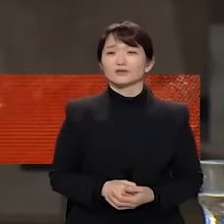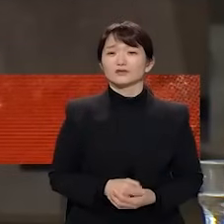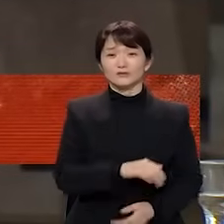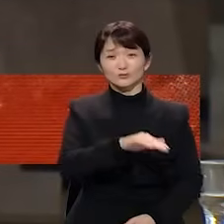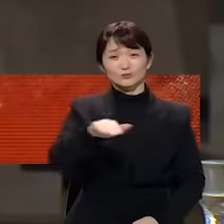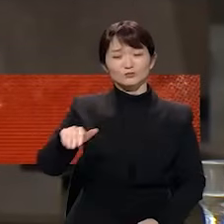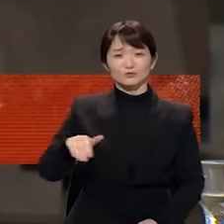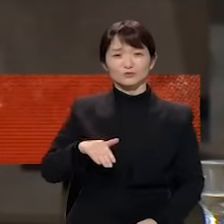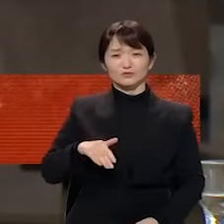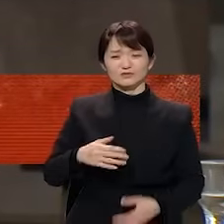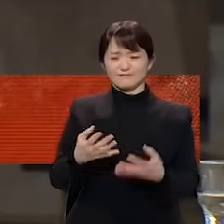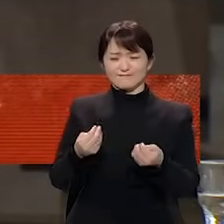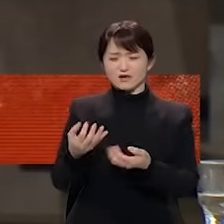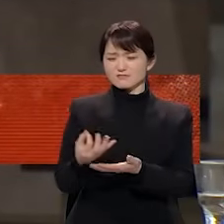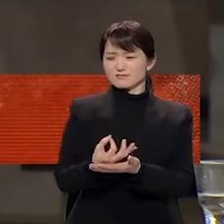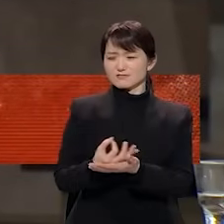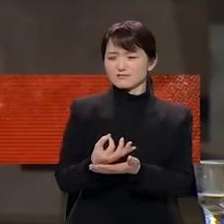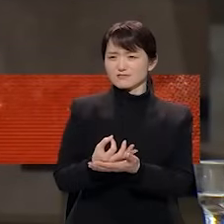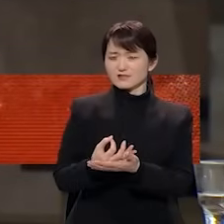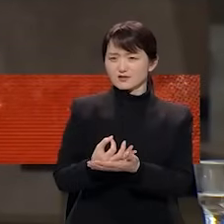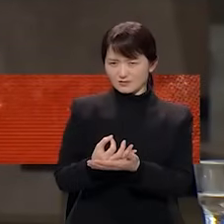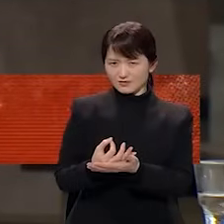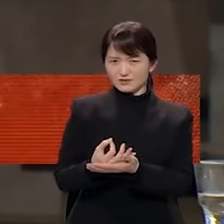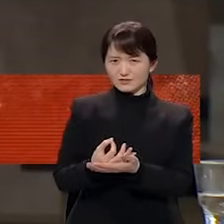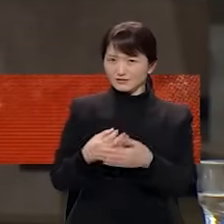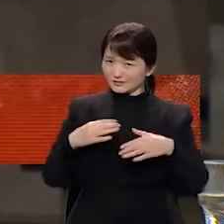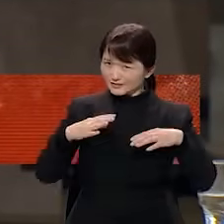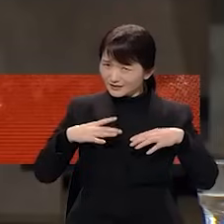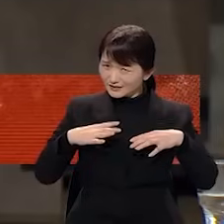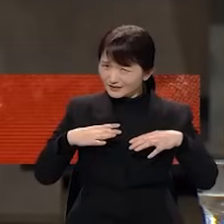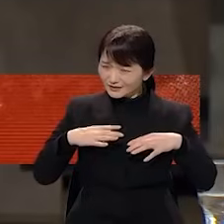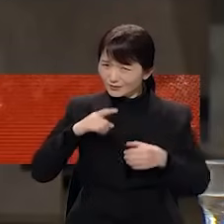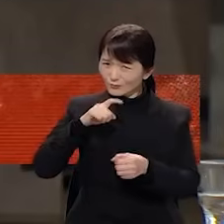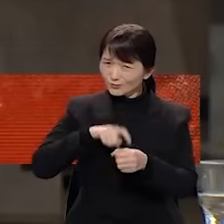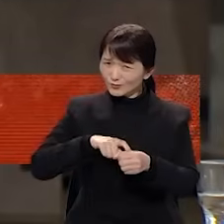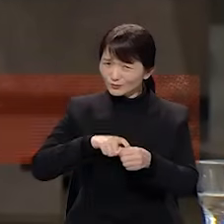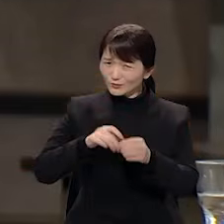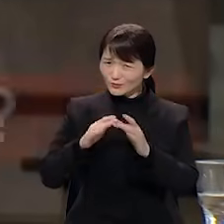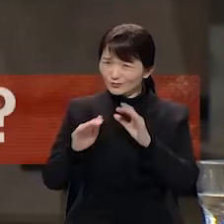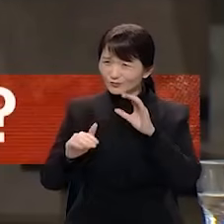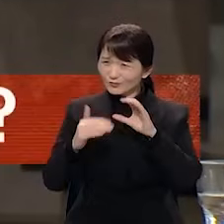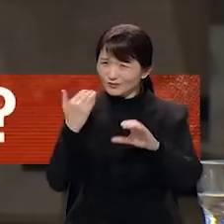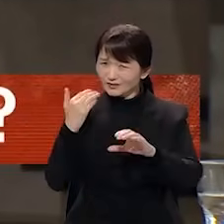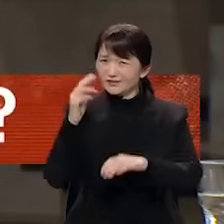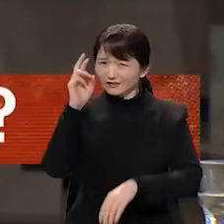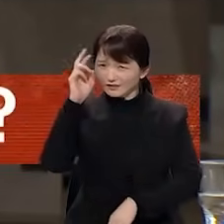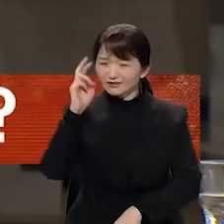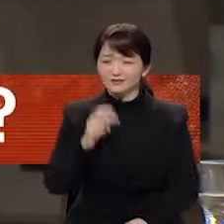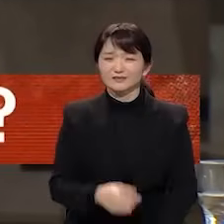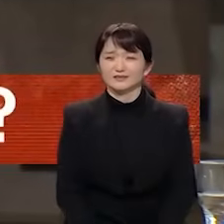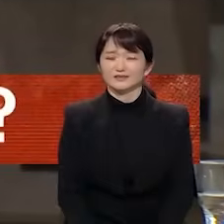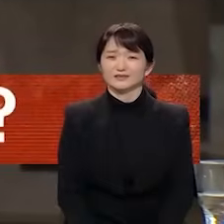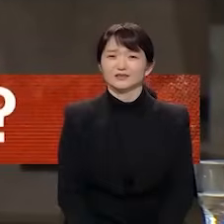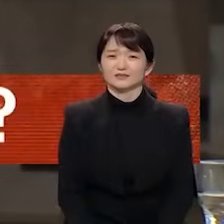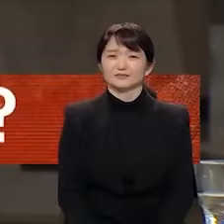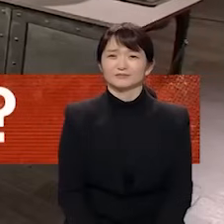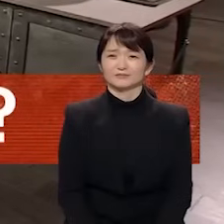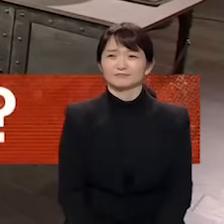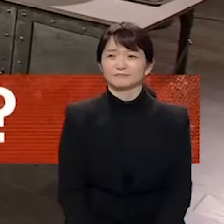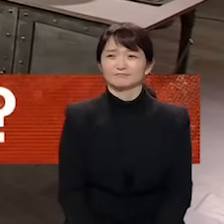벌어요라고 하는 것을 혹시 우리 시청자분들 좀 자랑하려고 한 것은 아닌가 하는 그런 생각이 들 정도입니다 아